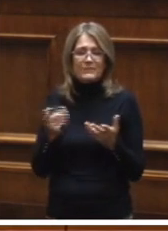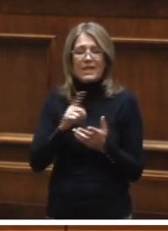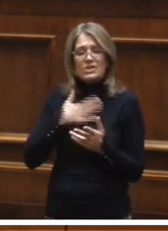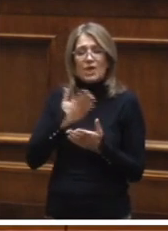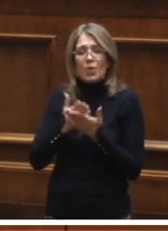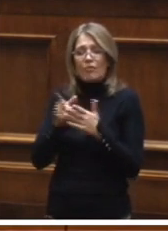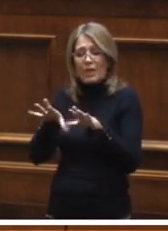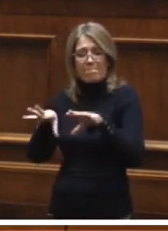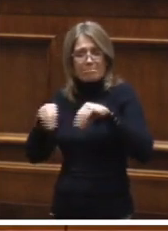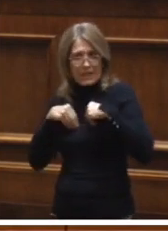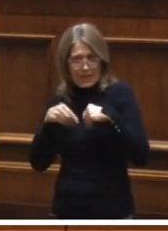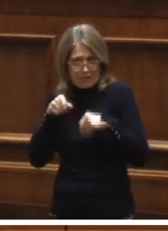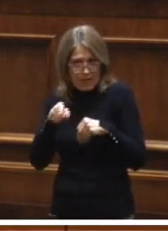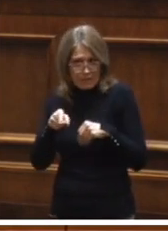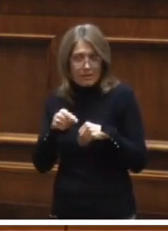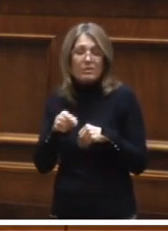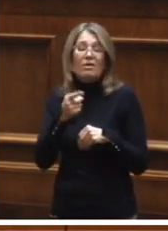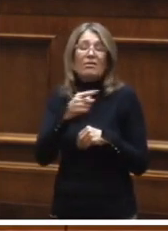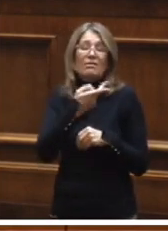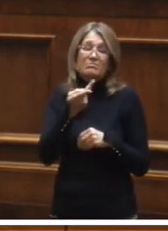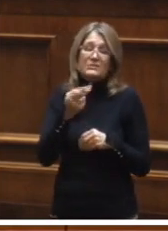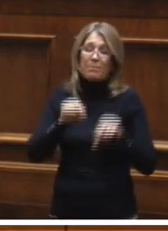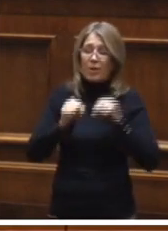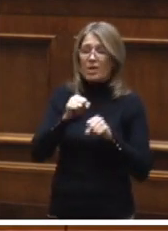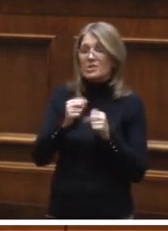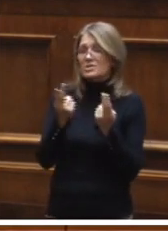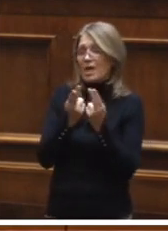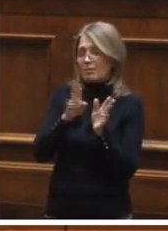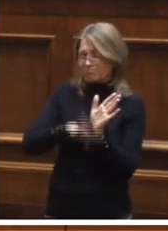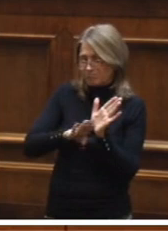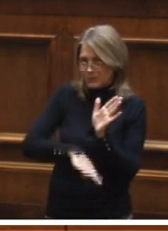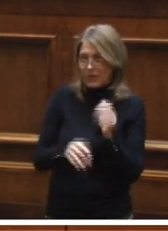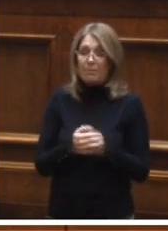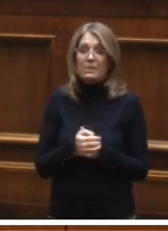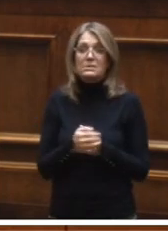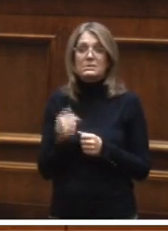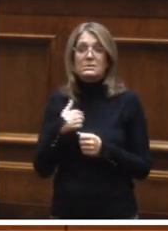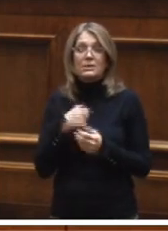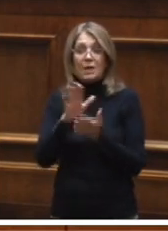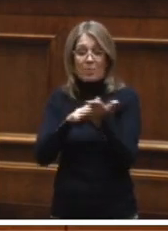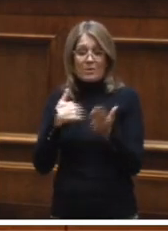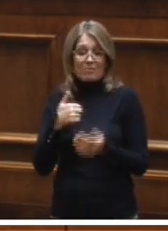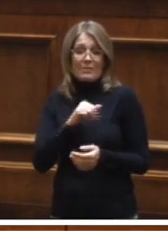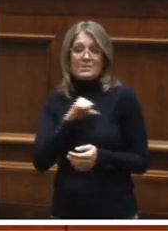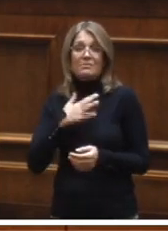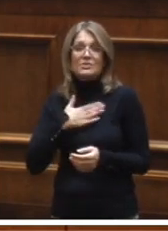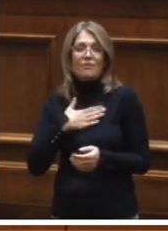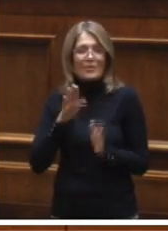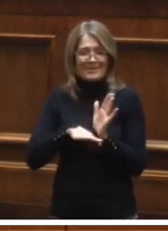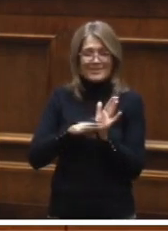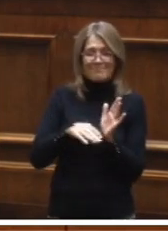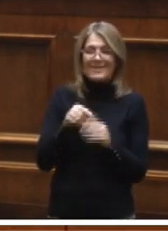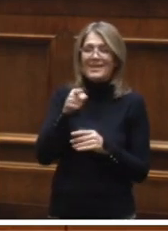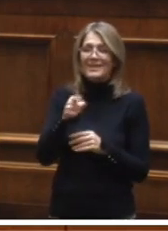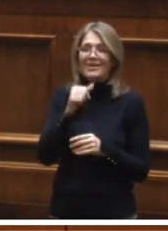uvek se ponaša nediskriminatorski. Ja se sad plašim od nove vrste diskriminacije, šalim se, a to